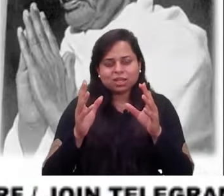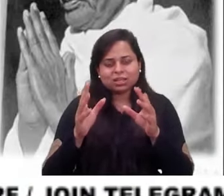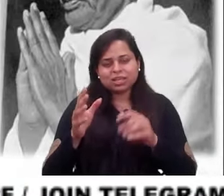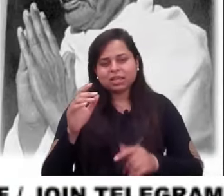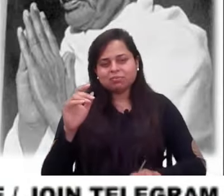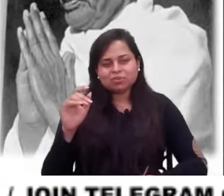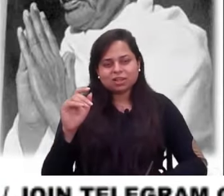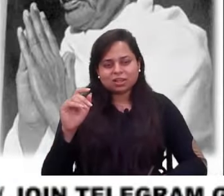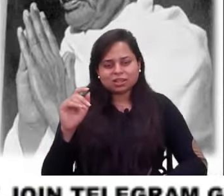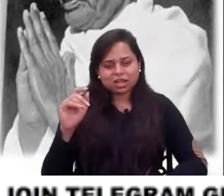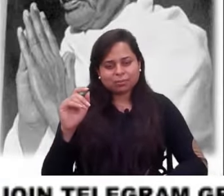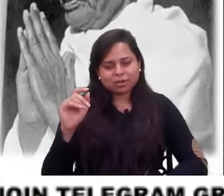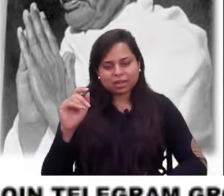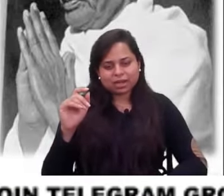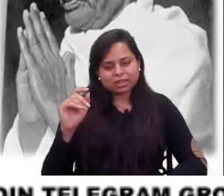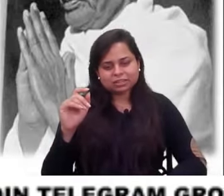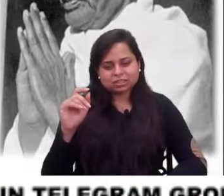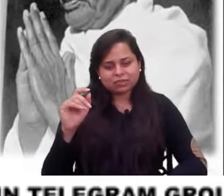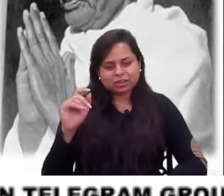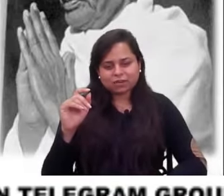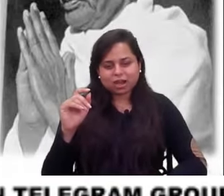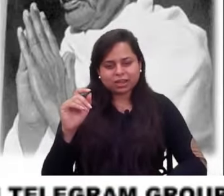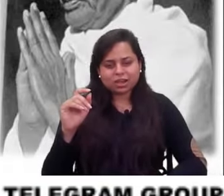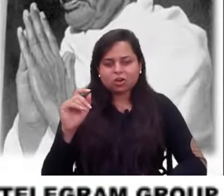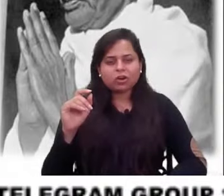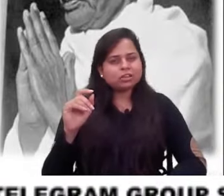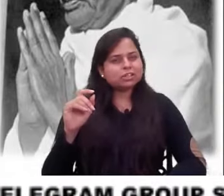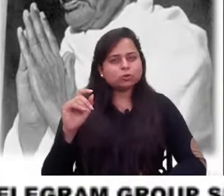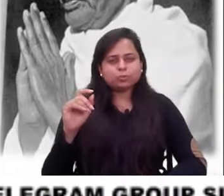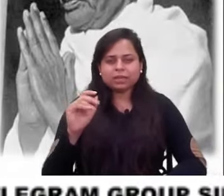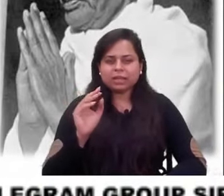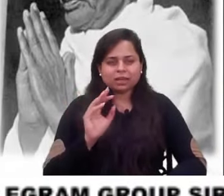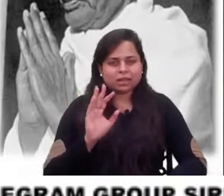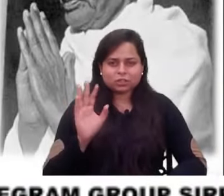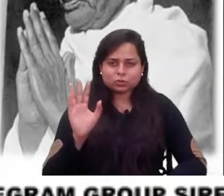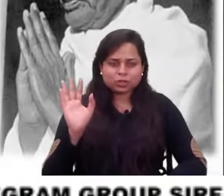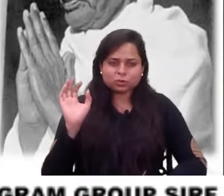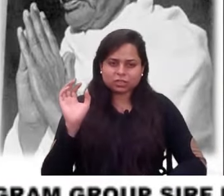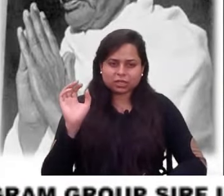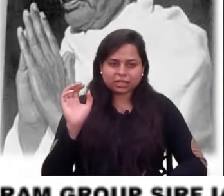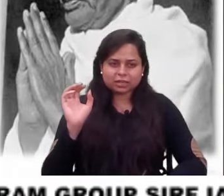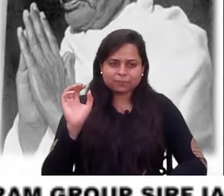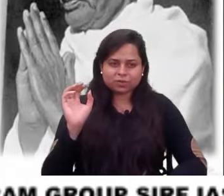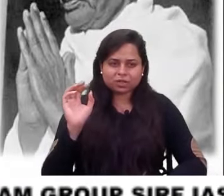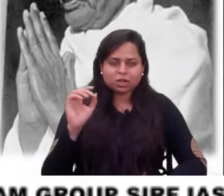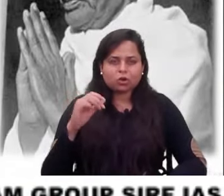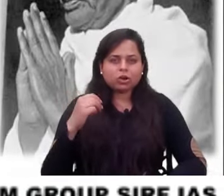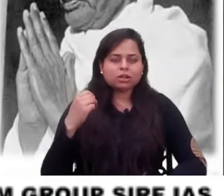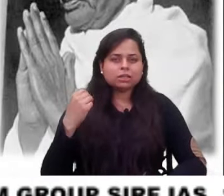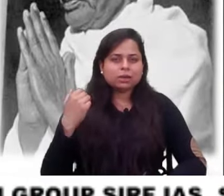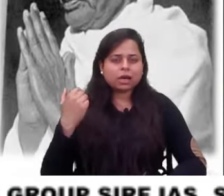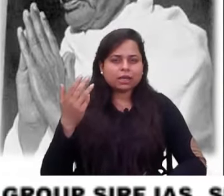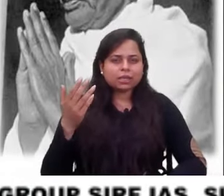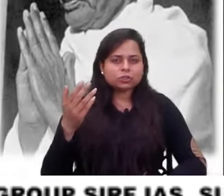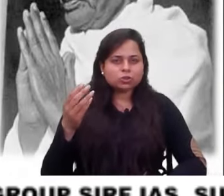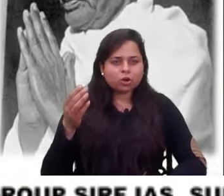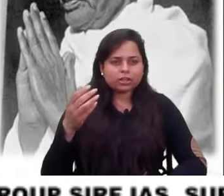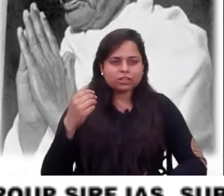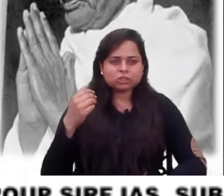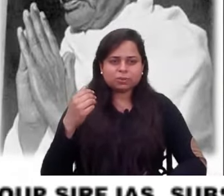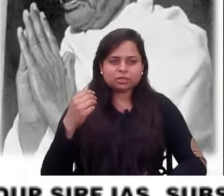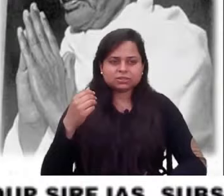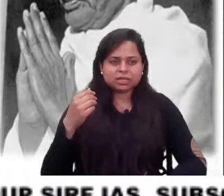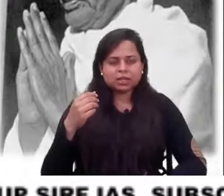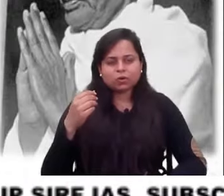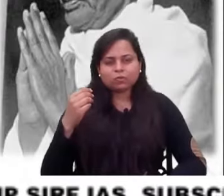यह यहां पर ऐसा कुछ भी नहीं है झालावाड़ आगे जो